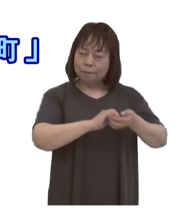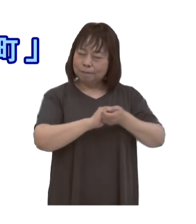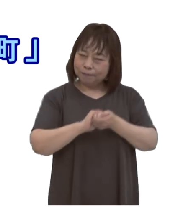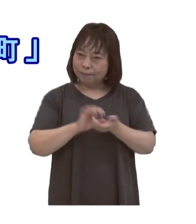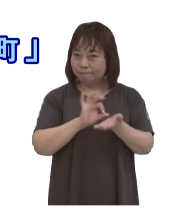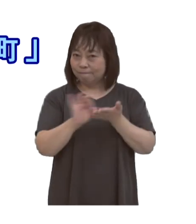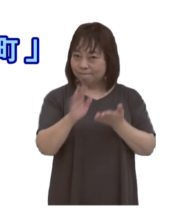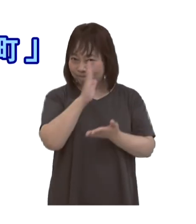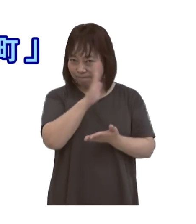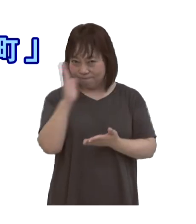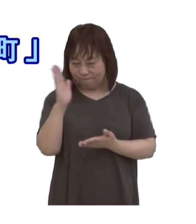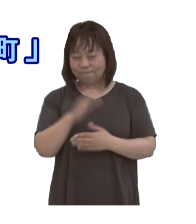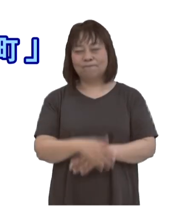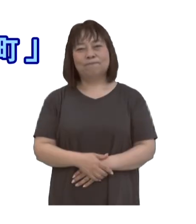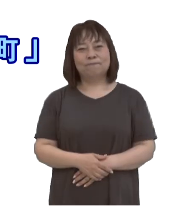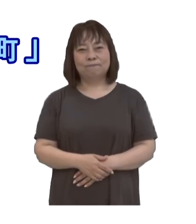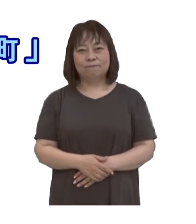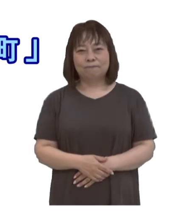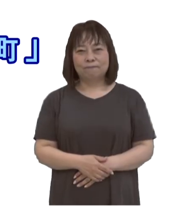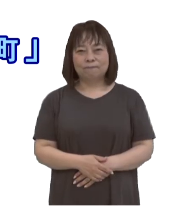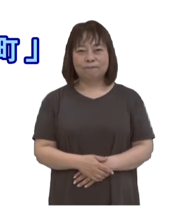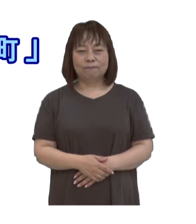ひお買い求めください。